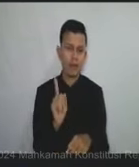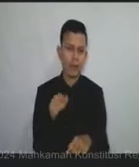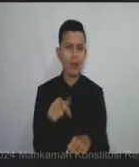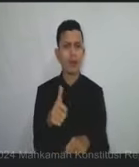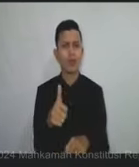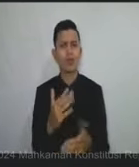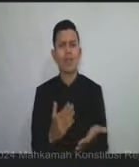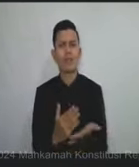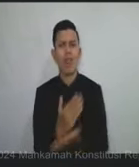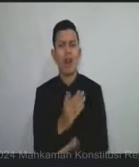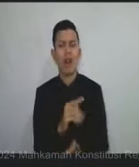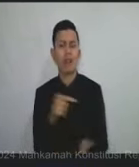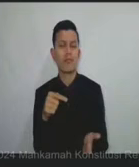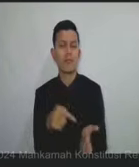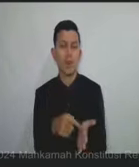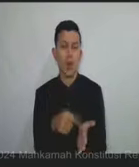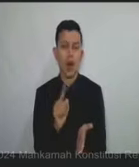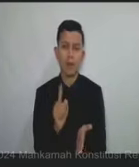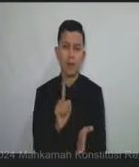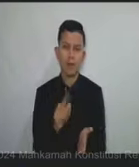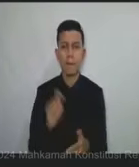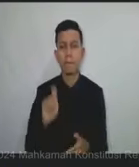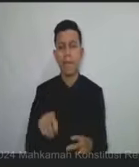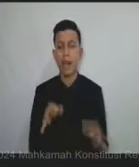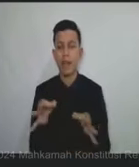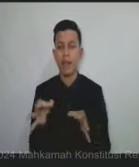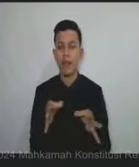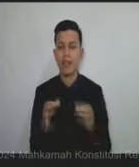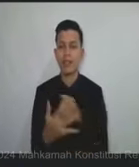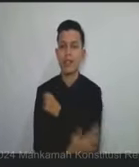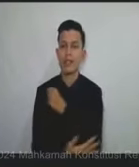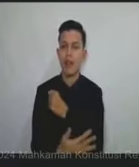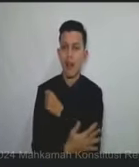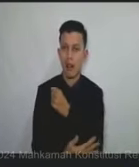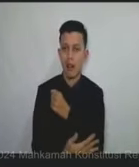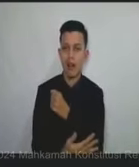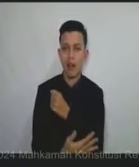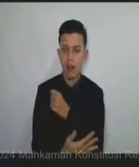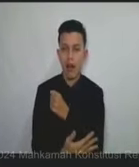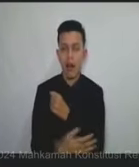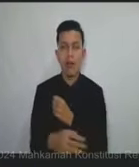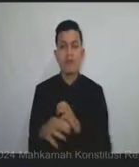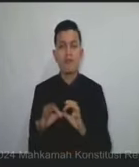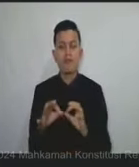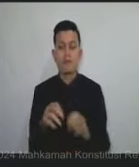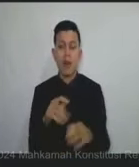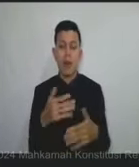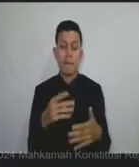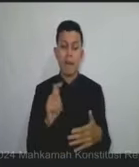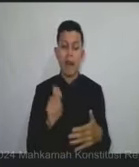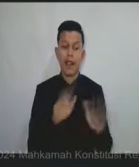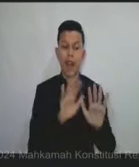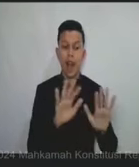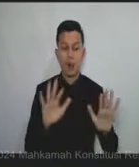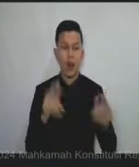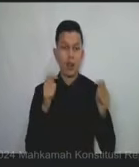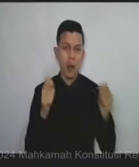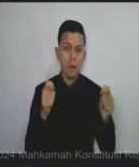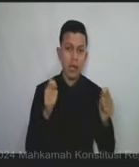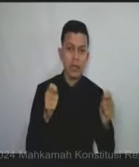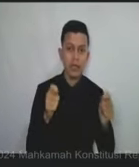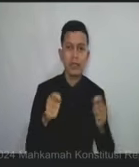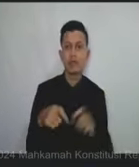fasilitas negara dalam kegiatan kampanye maupun menggunakan atribut kampanye dalam tugas penyelenggaraan negara menjadi terbuka